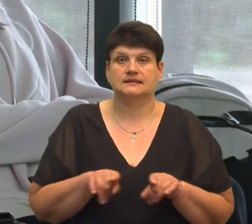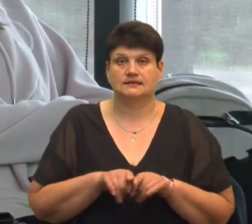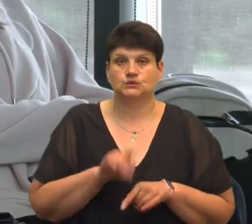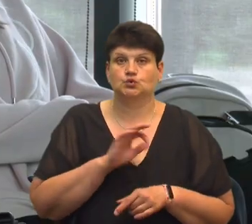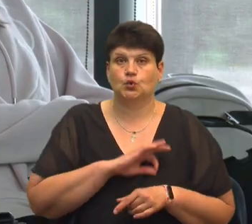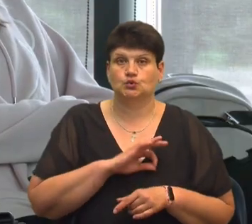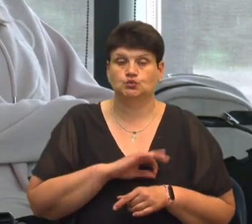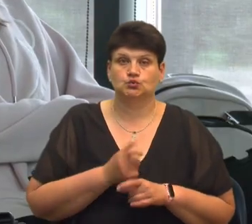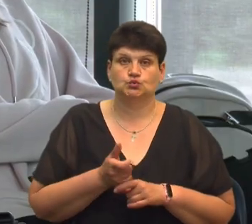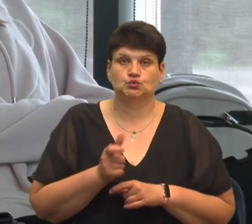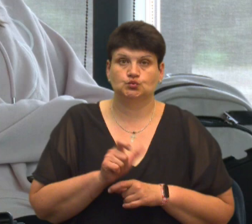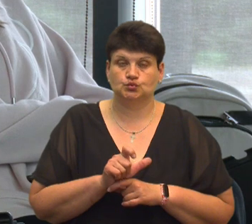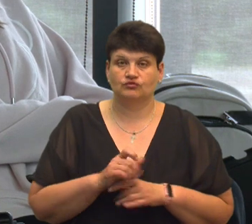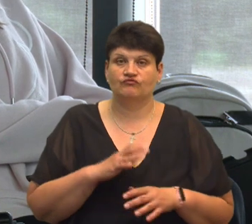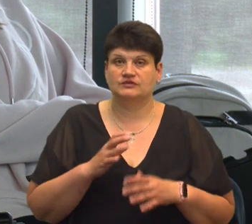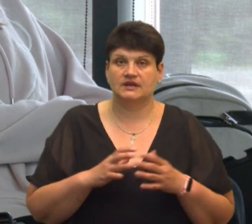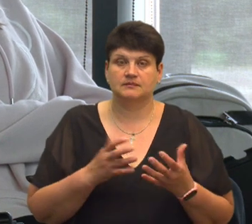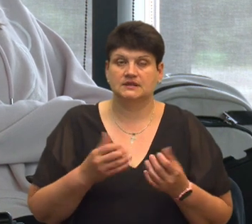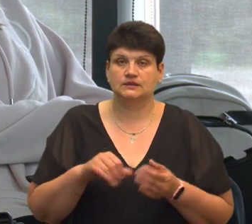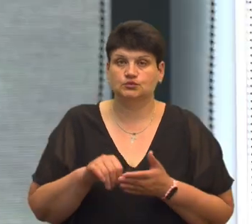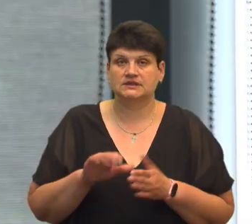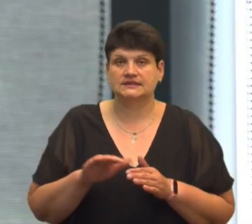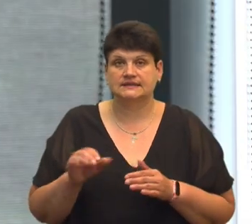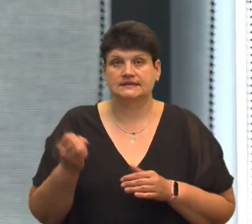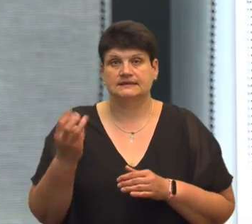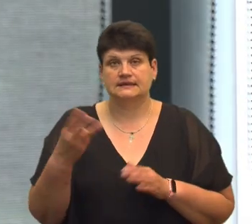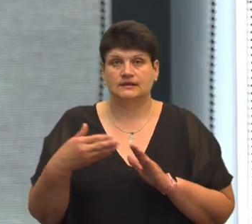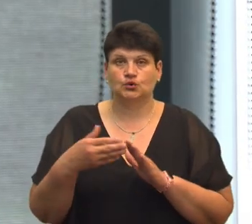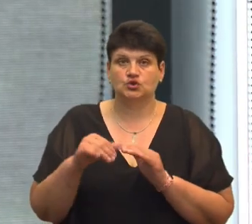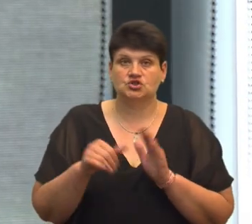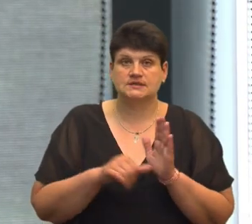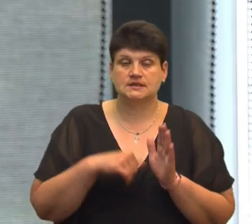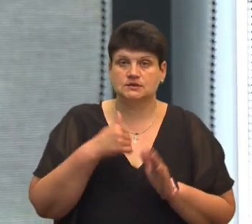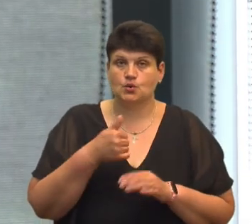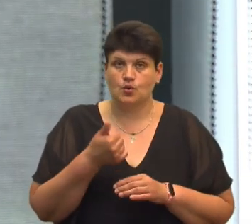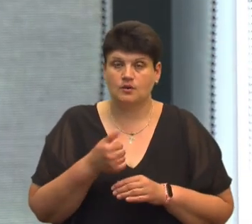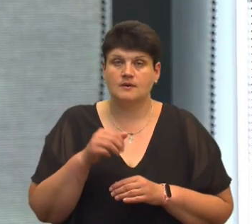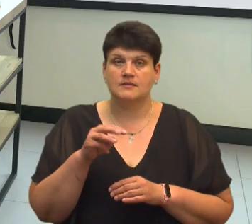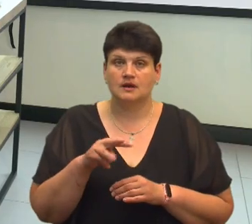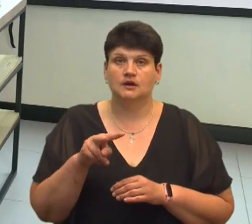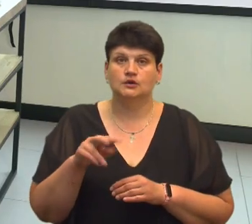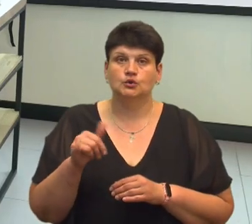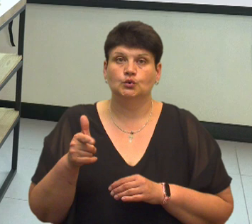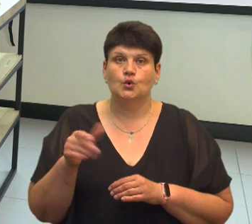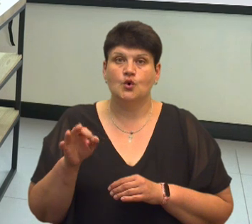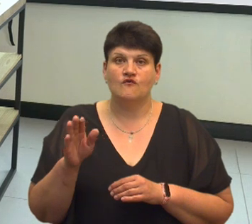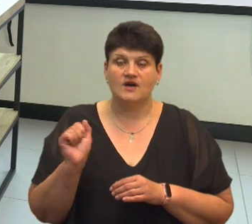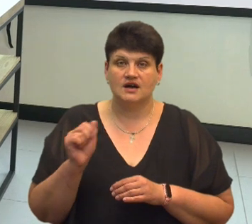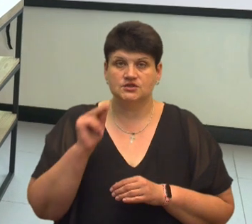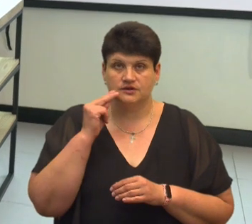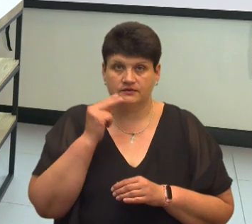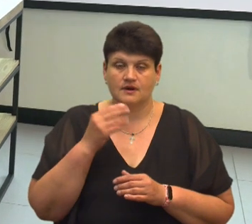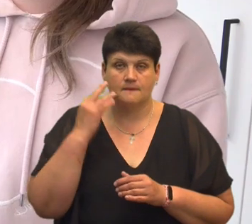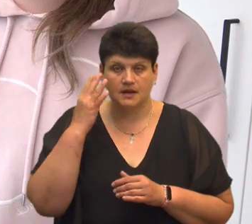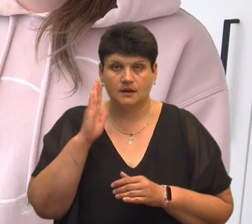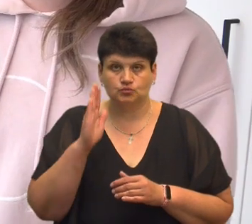дуже. У тренінгу взяли участь діти віком від 13 до 16 років. Марія Лугова з Чернігова каже, мріє стати